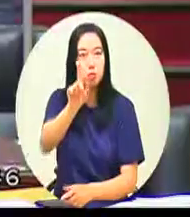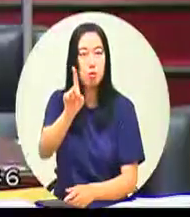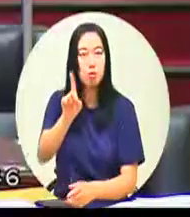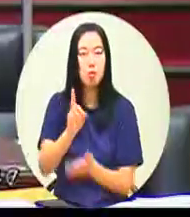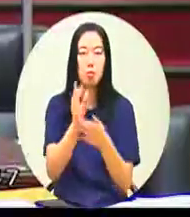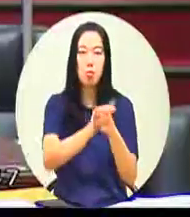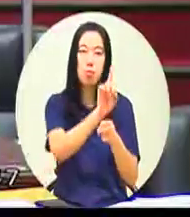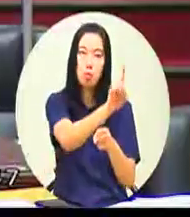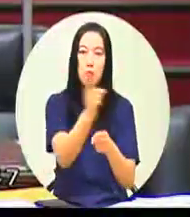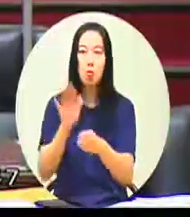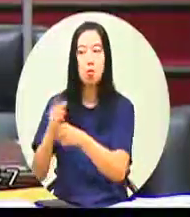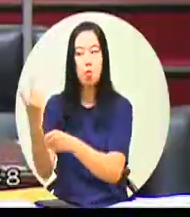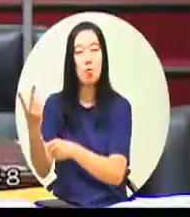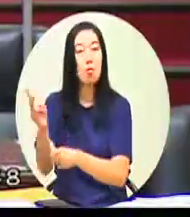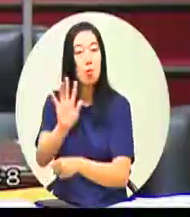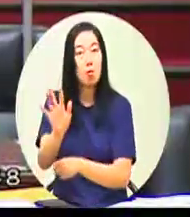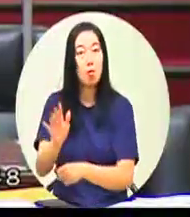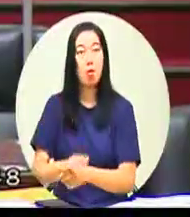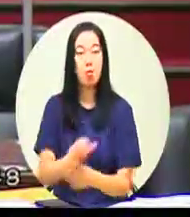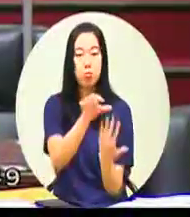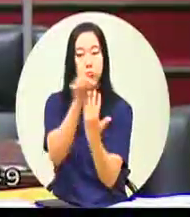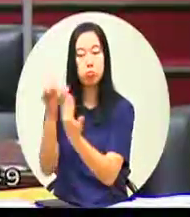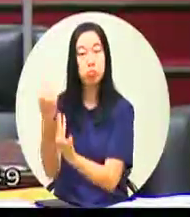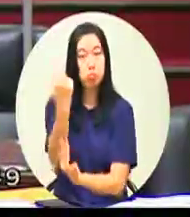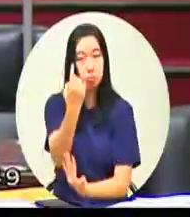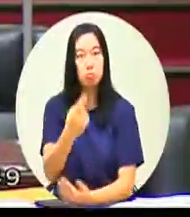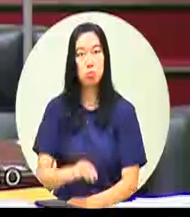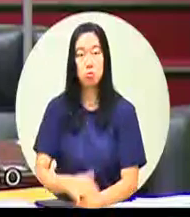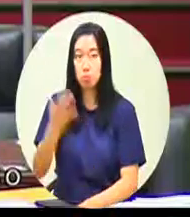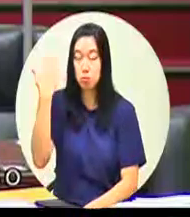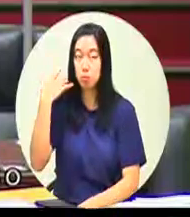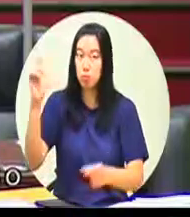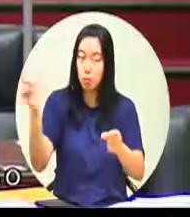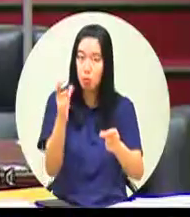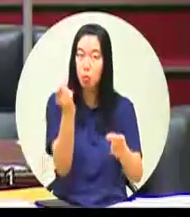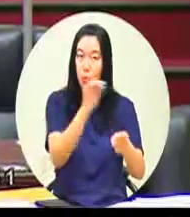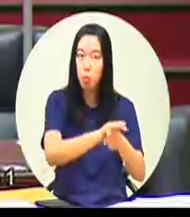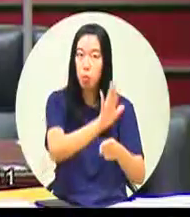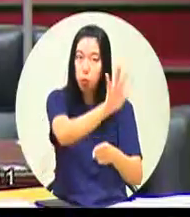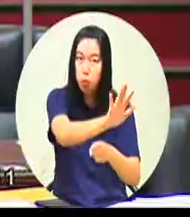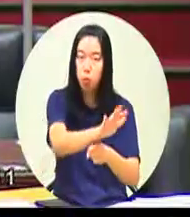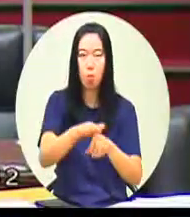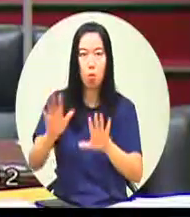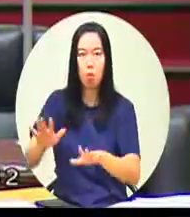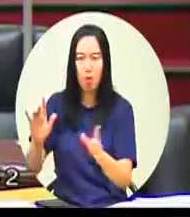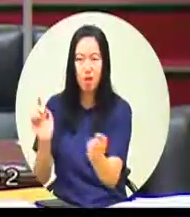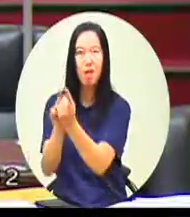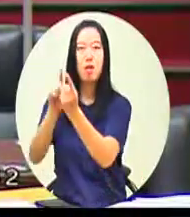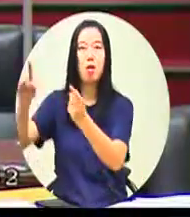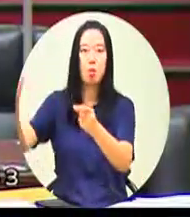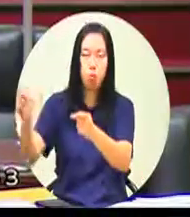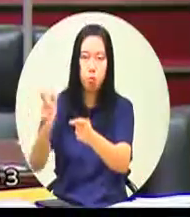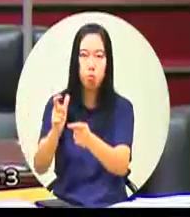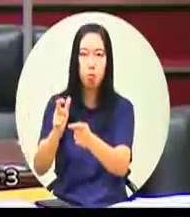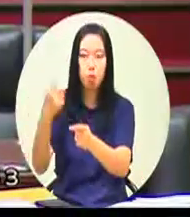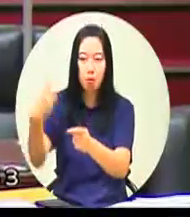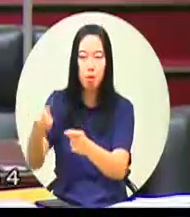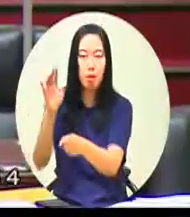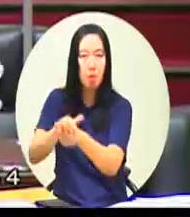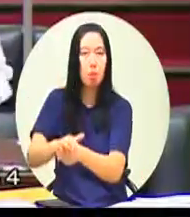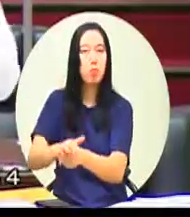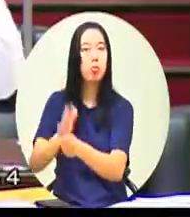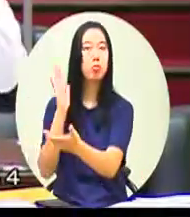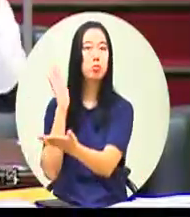二，因为我们先前的台风有补助了，然后呢，现在梅季台风又在发生了以